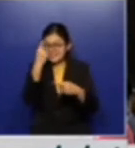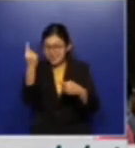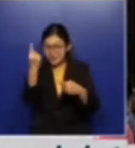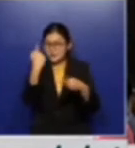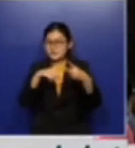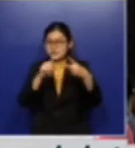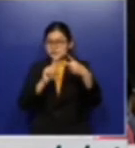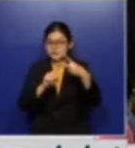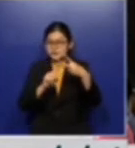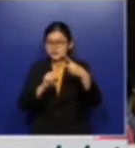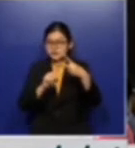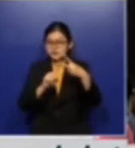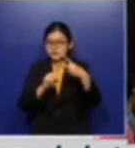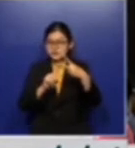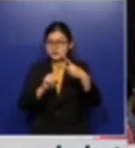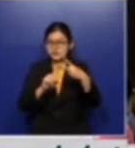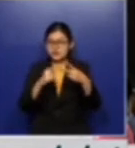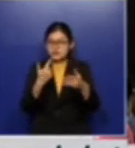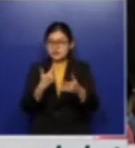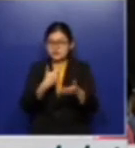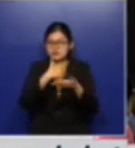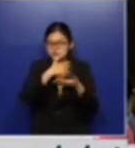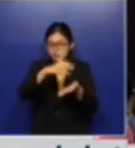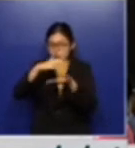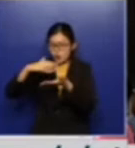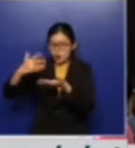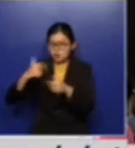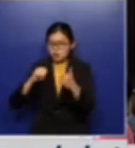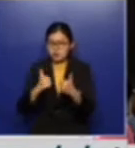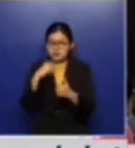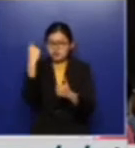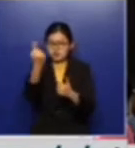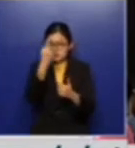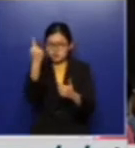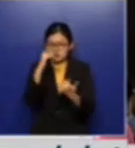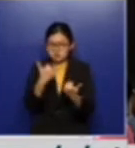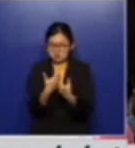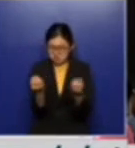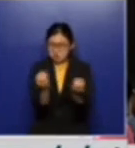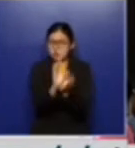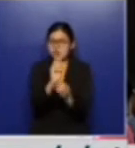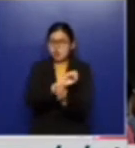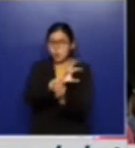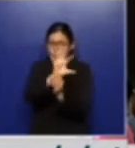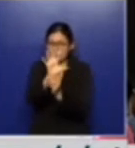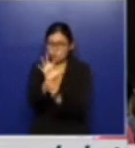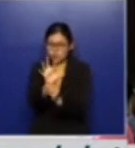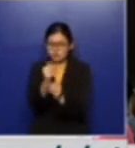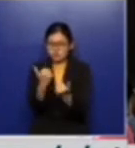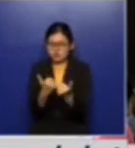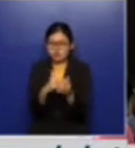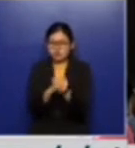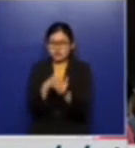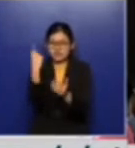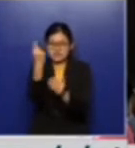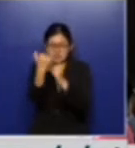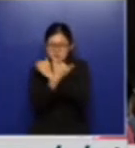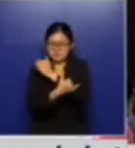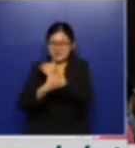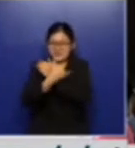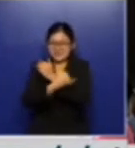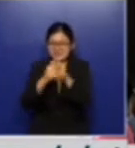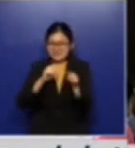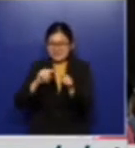และ2พึ่งพารายได้จากส่งออกท่องเที่ยวขณะนี้ก็ทราบกันดีว่าวิกฤตโควิดนักท่องเที่ยวจากต่างประเทศกว่